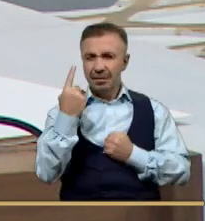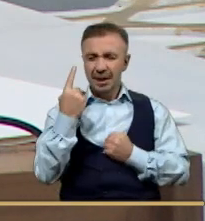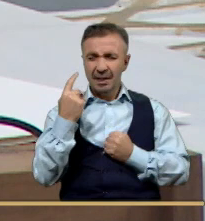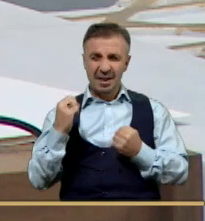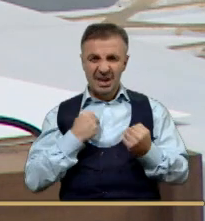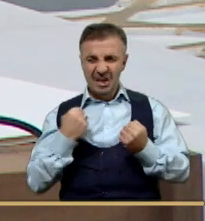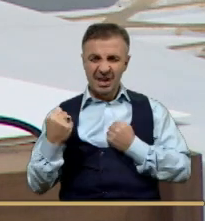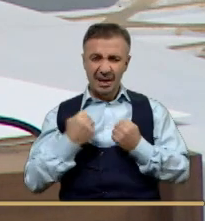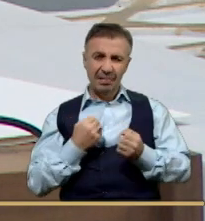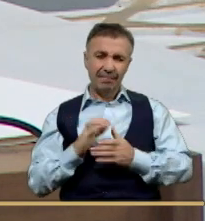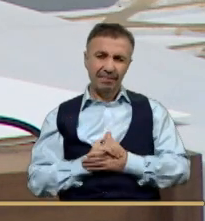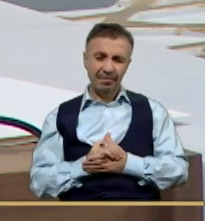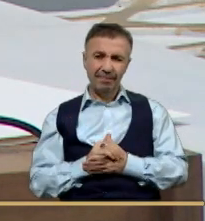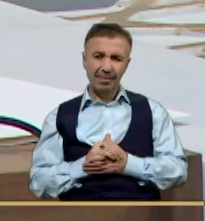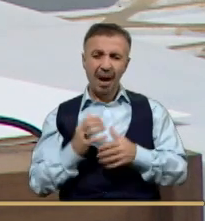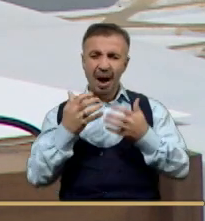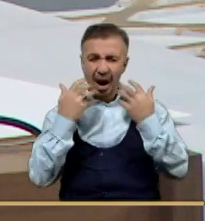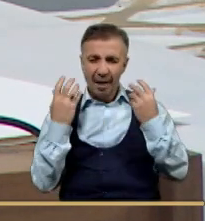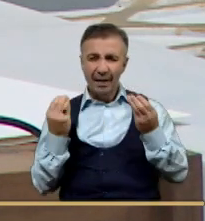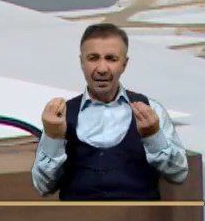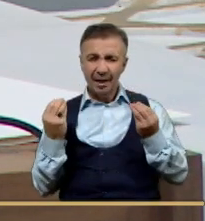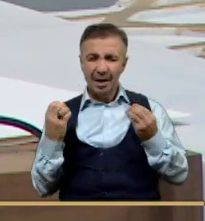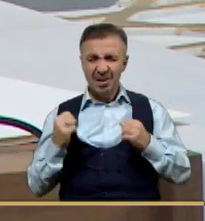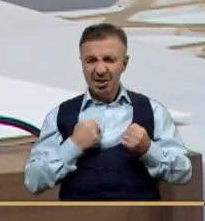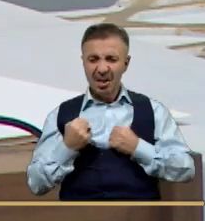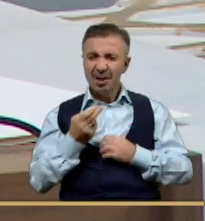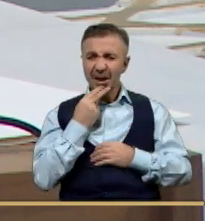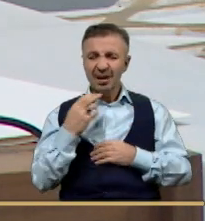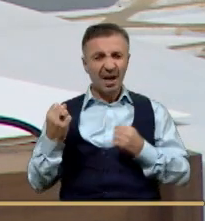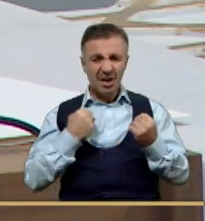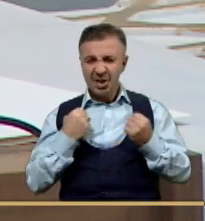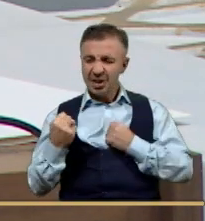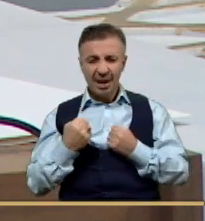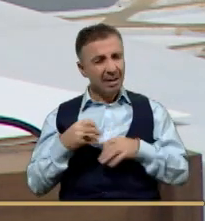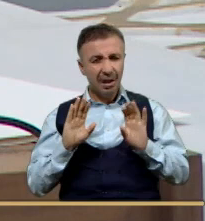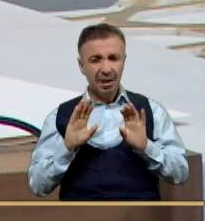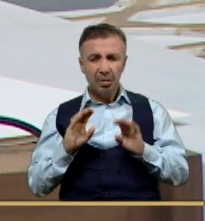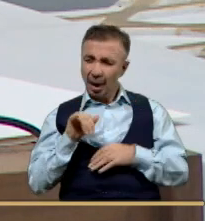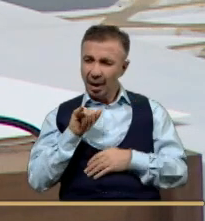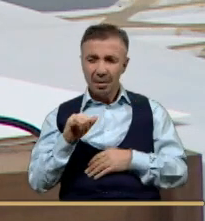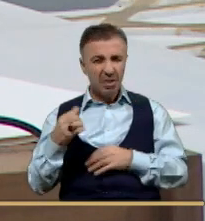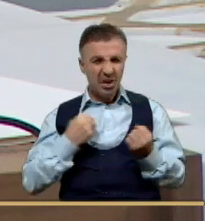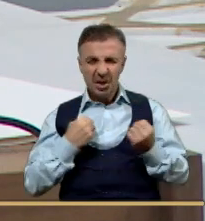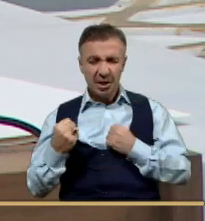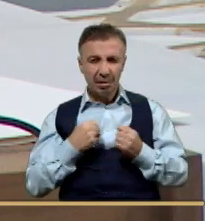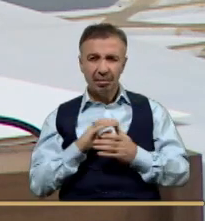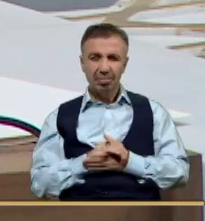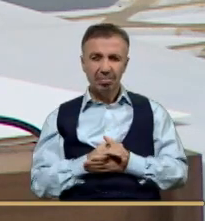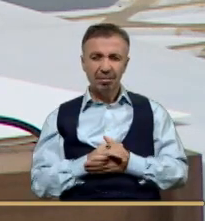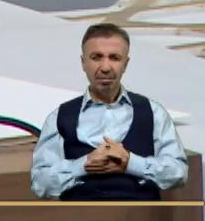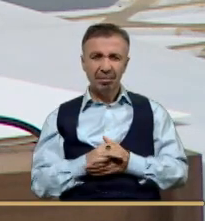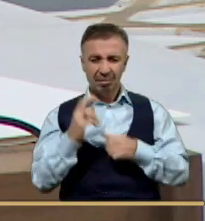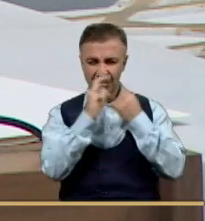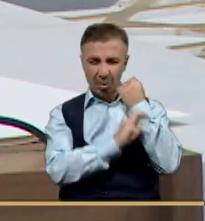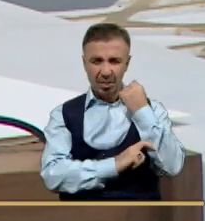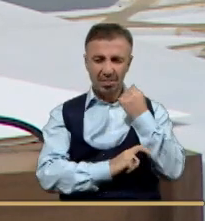efendim, hayvanlara şiddet, kadınlara şiddet değil ki, işte bu da bir şiddetin bir parçası. Ve hepsi